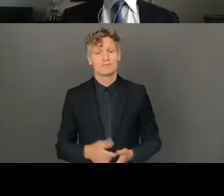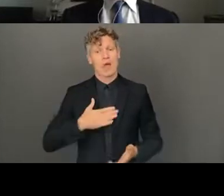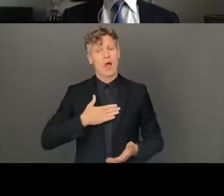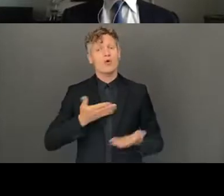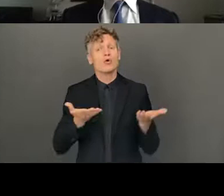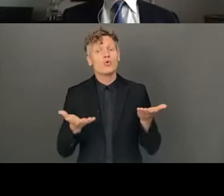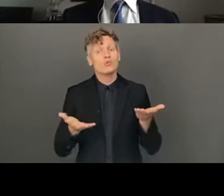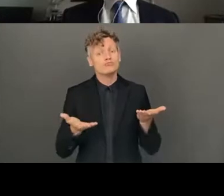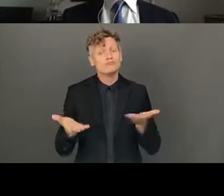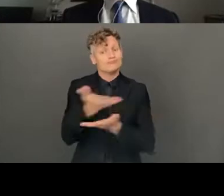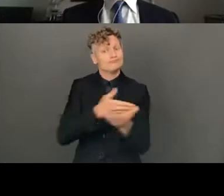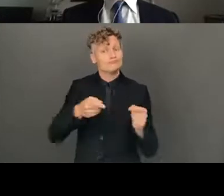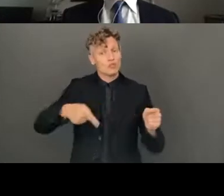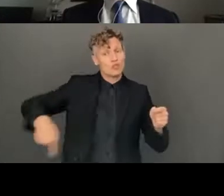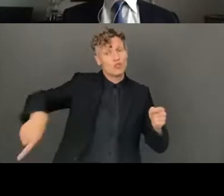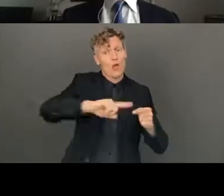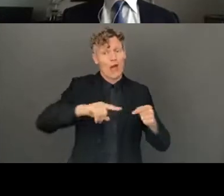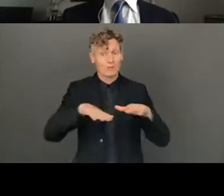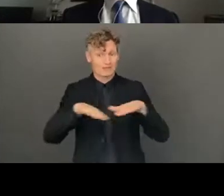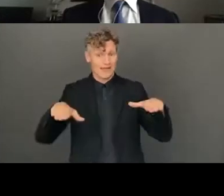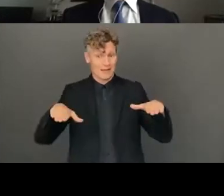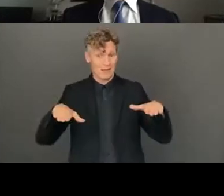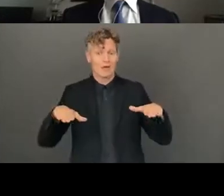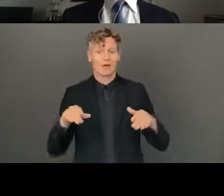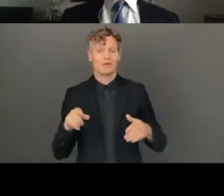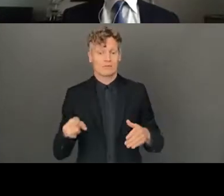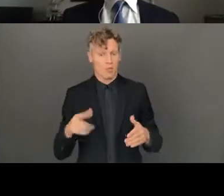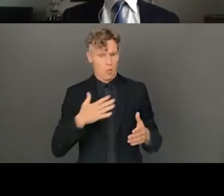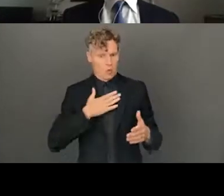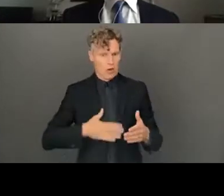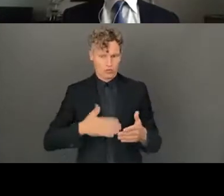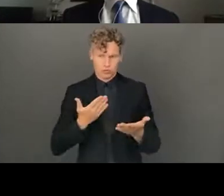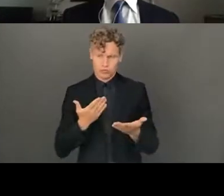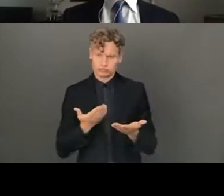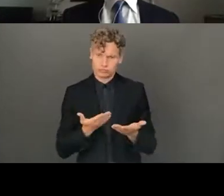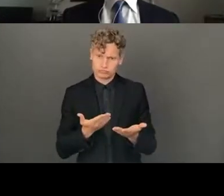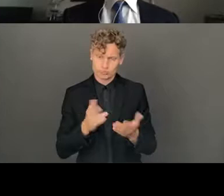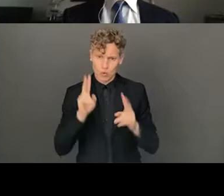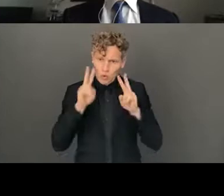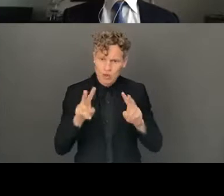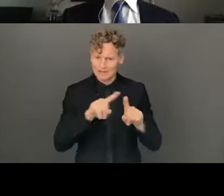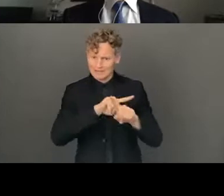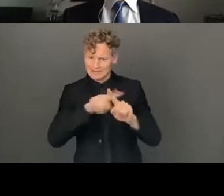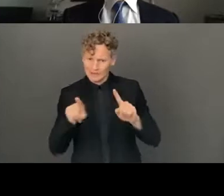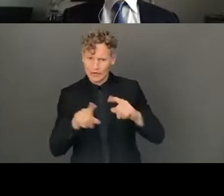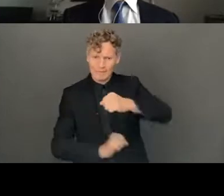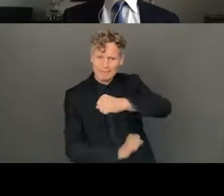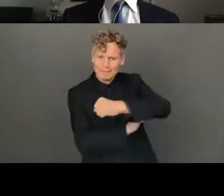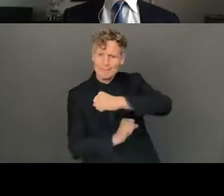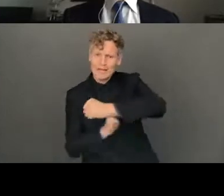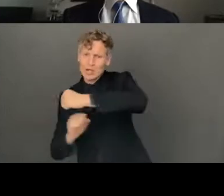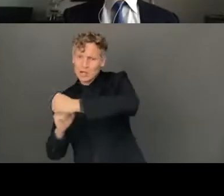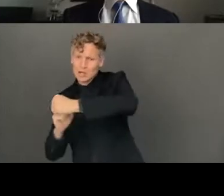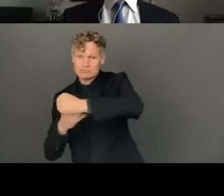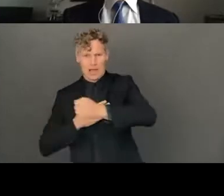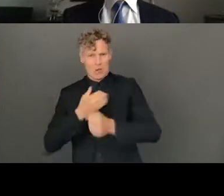personnes handicapées au niveau des trois piliers du travail de l'ONU, en se focalisant sur la protection